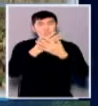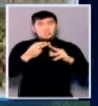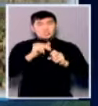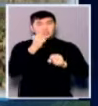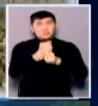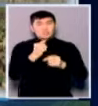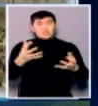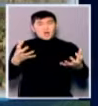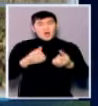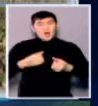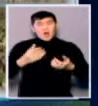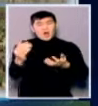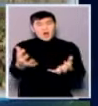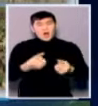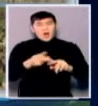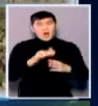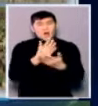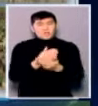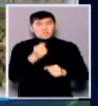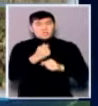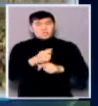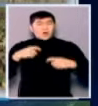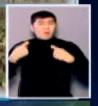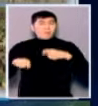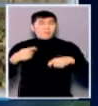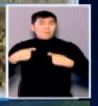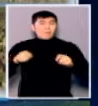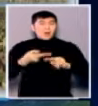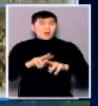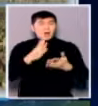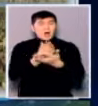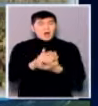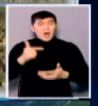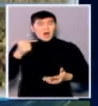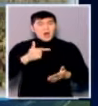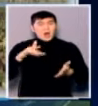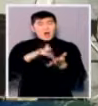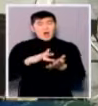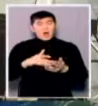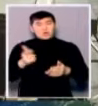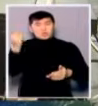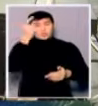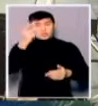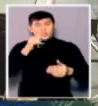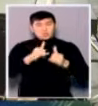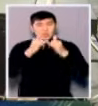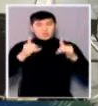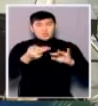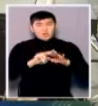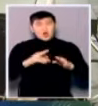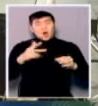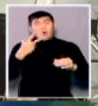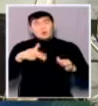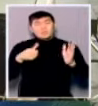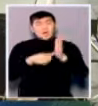егу жұмыстарымен айналысатын 9 шаруашылық құрылымы бар. Солардың бірі Атырау агро өнімдері. Бүгінде ауданда 36